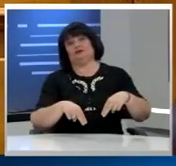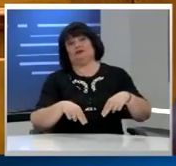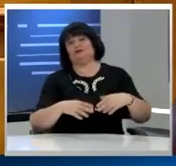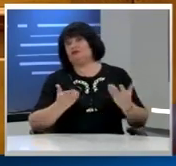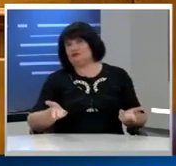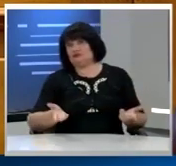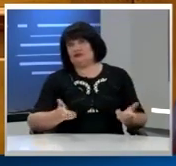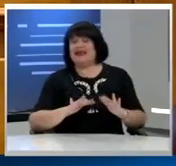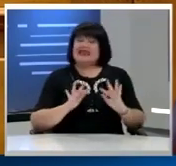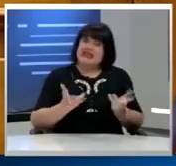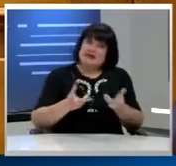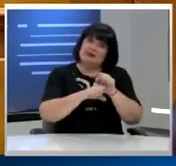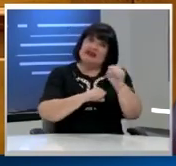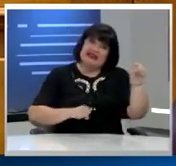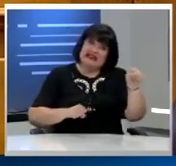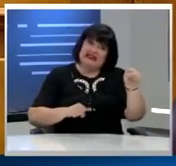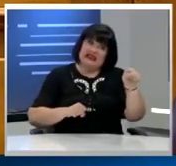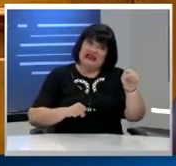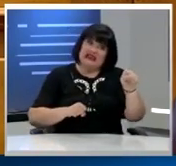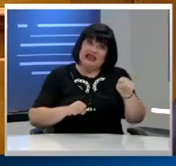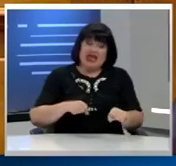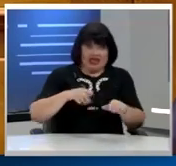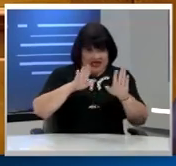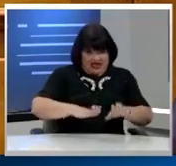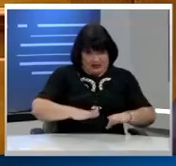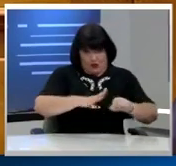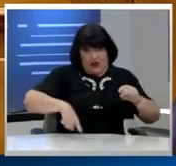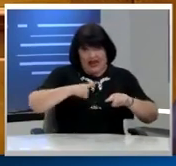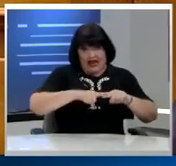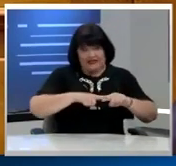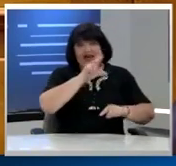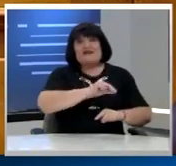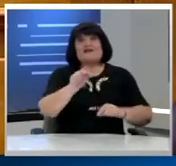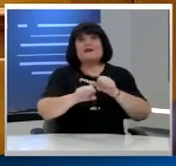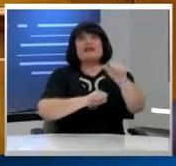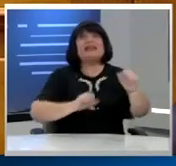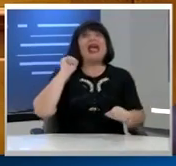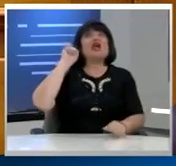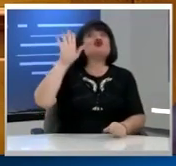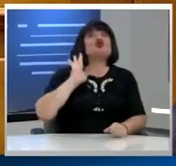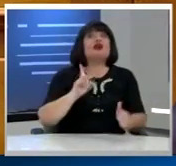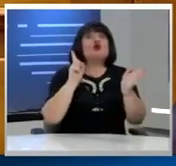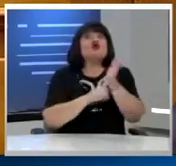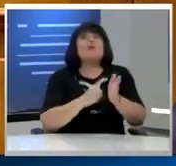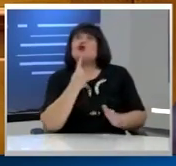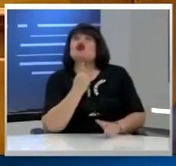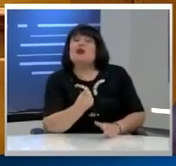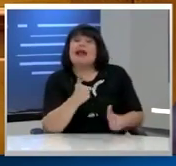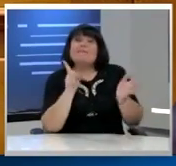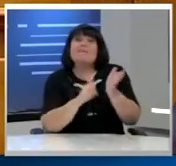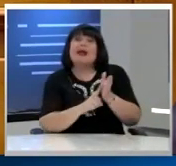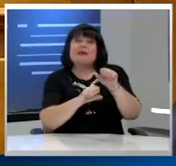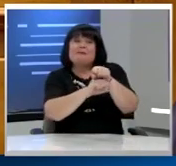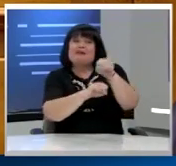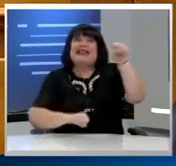Είτε πτυχίο της ημεδαπής, είτε ισότιμο πτυχίο της αλλοδαπής. Έτσι λέει ο νόμος. Οι νόμοι είναι